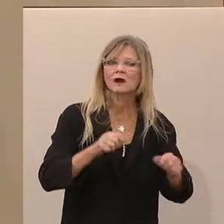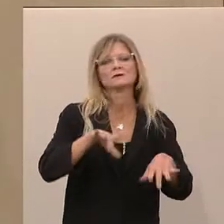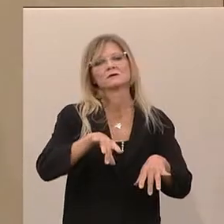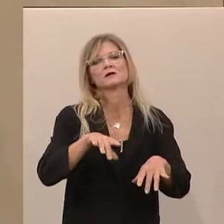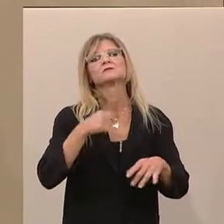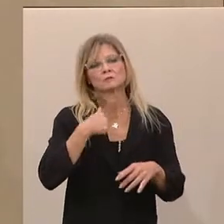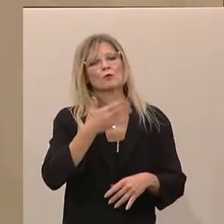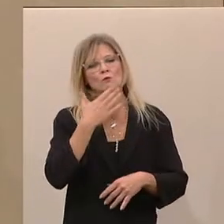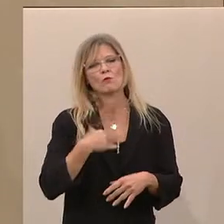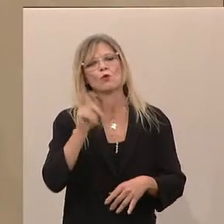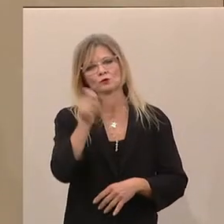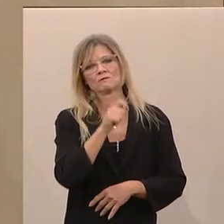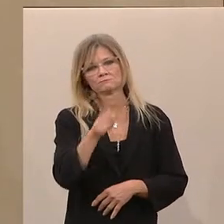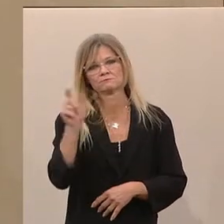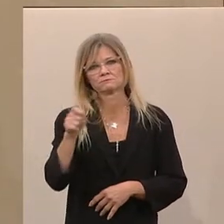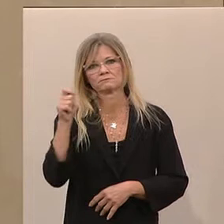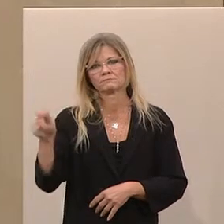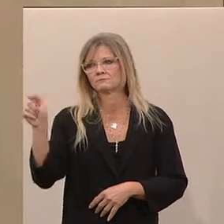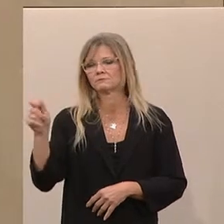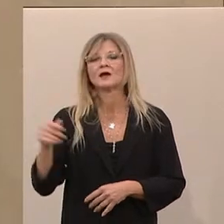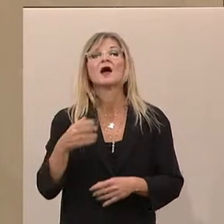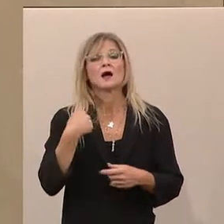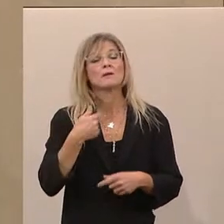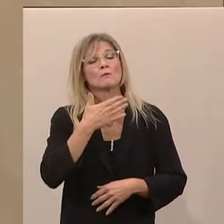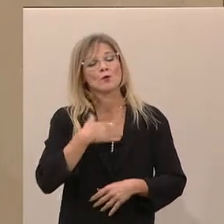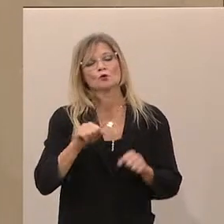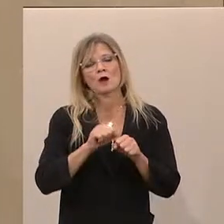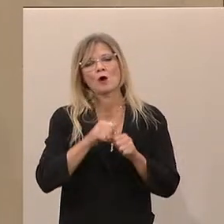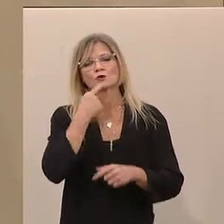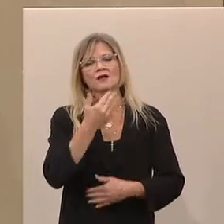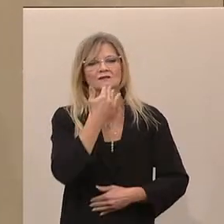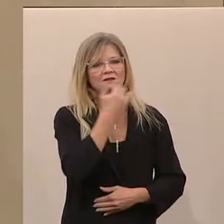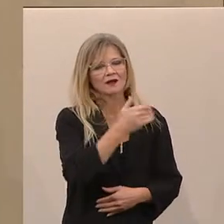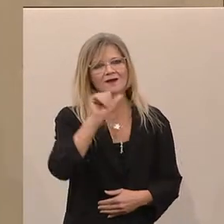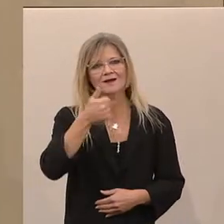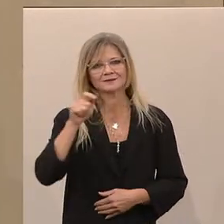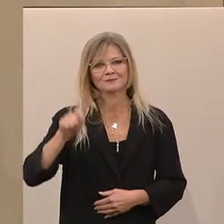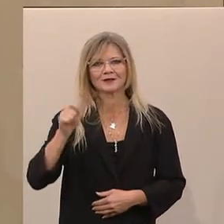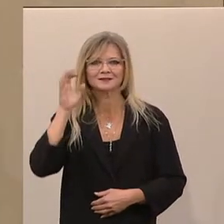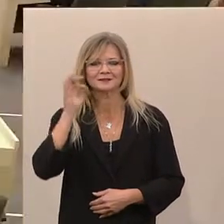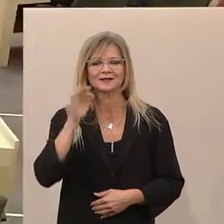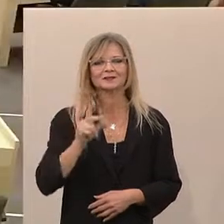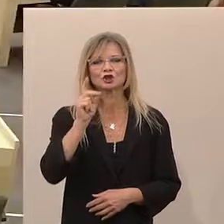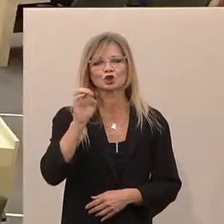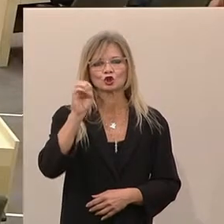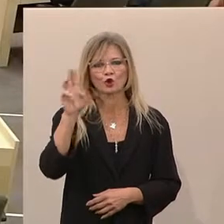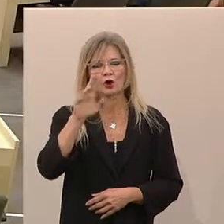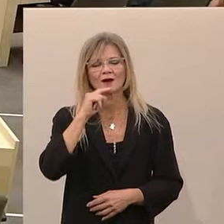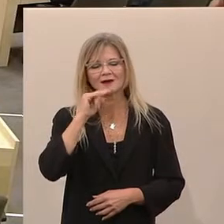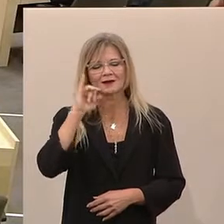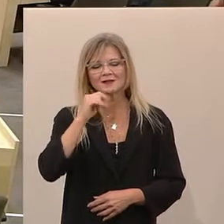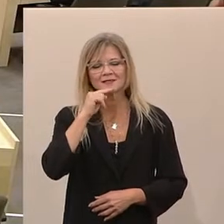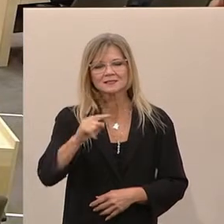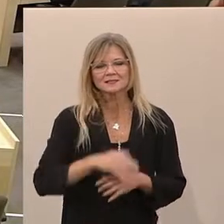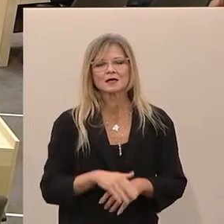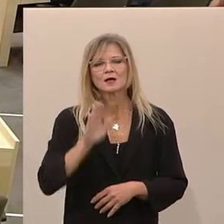hier festhalten, Dank an die erste Präsidentin Doris Burris auch zum Ausdruck zu bringen, denn sie hat in den letzten